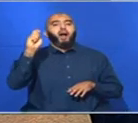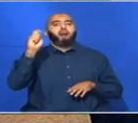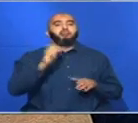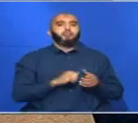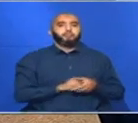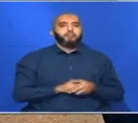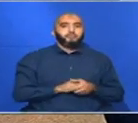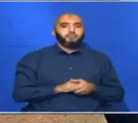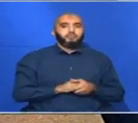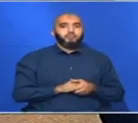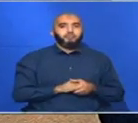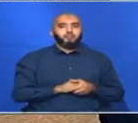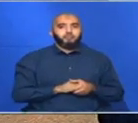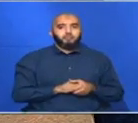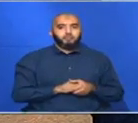شروط